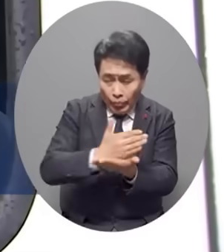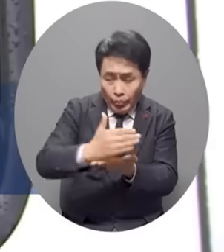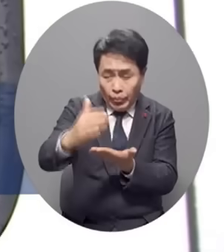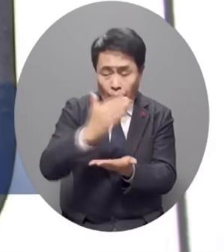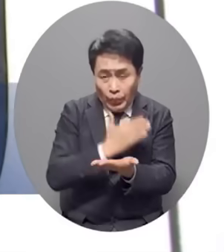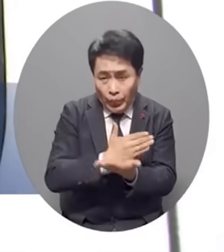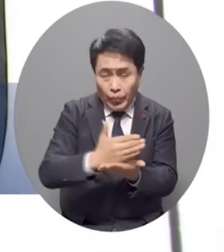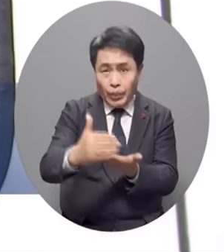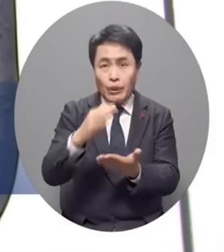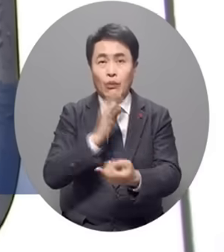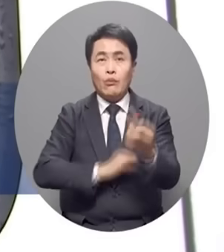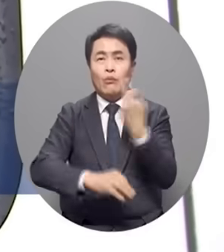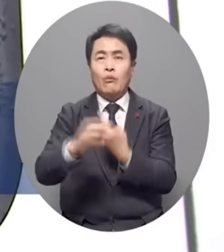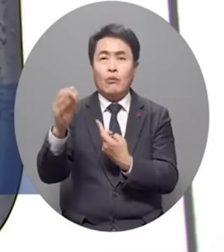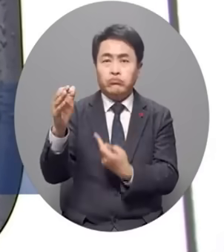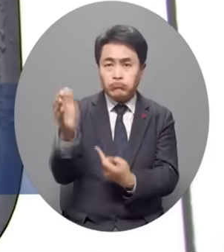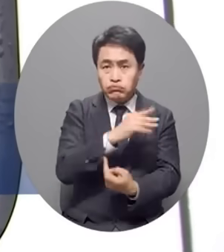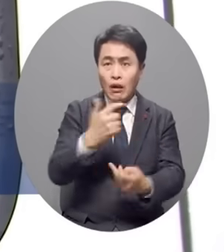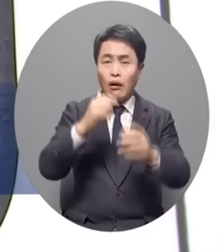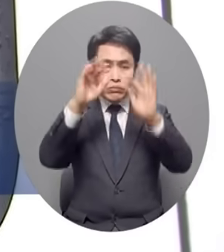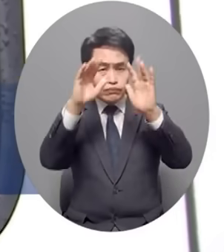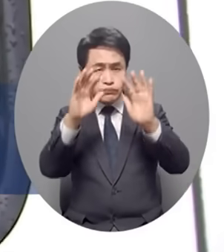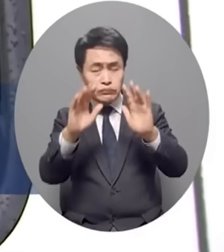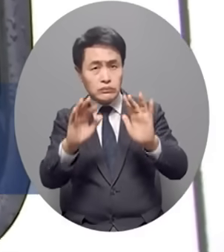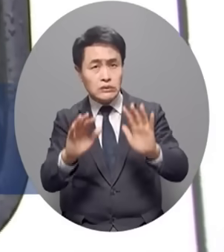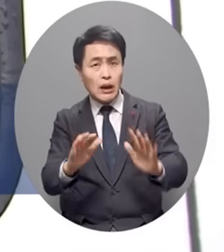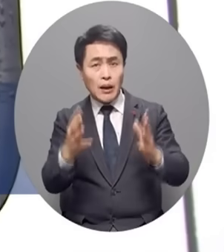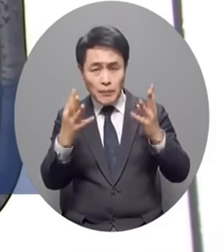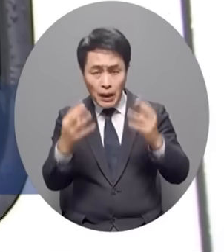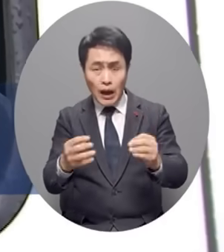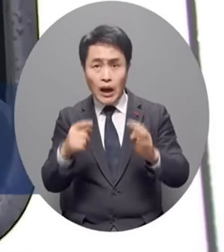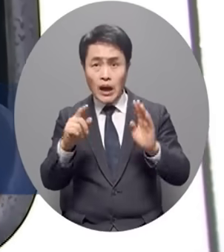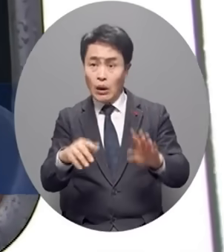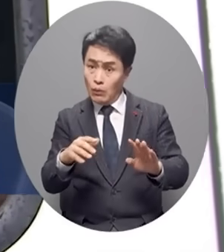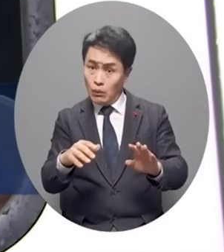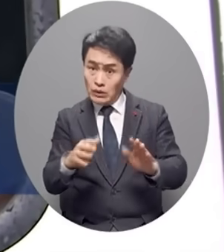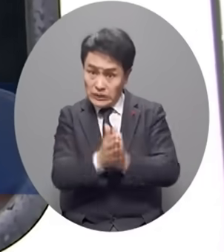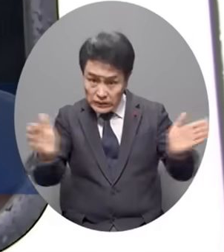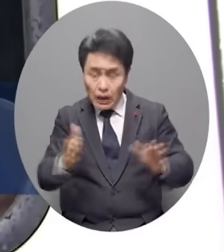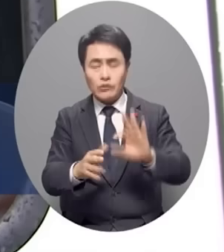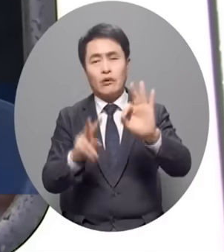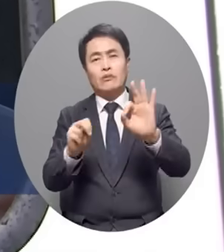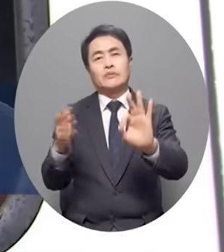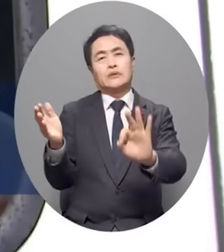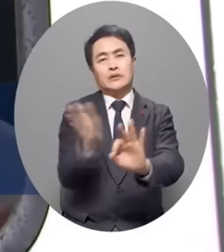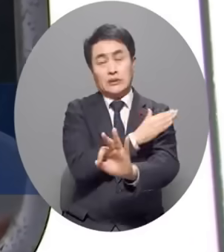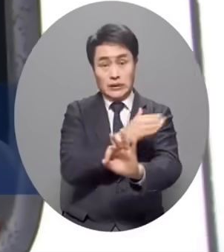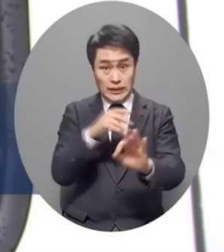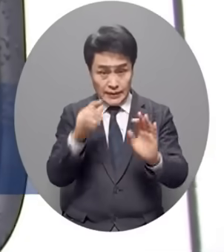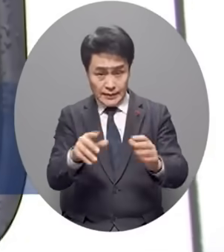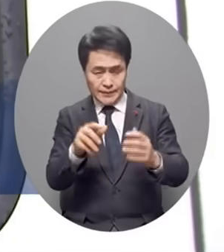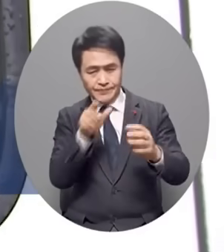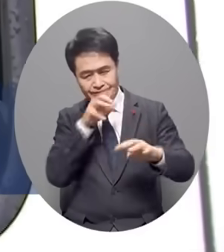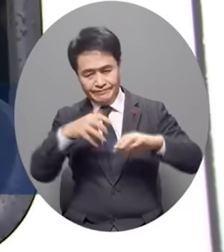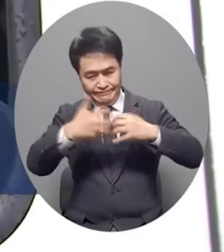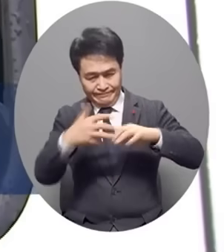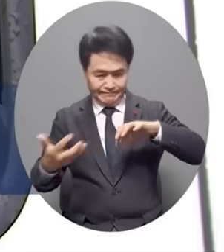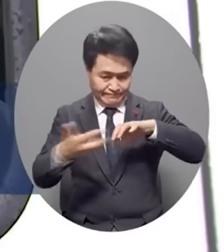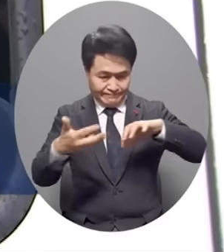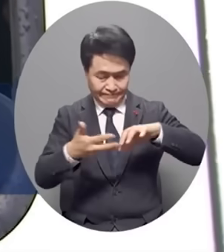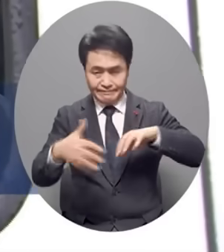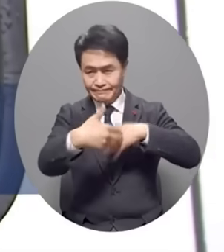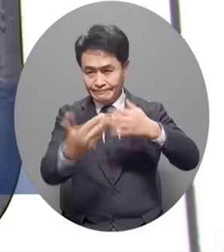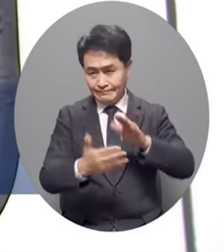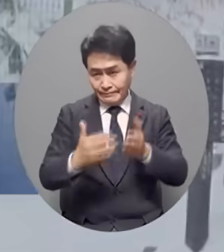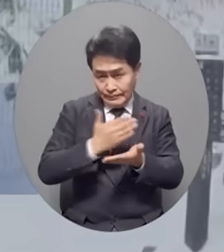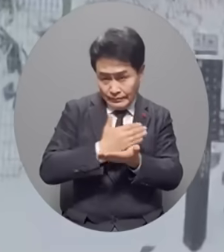오전부터 지금 눈이 많이 와가지고 저희들 나오기는 10시부터 나왔죠. 나와가지고 지금 장착하고 지금 준비해서